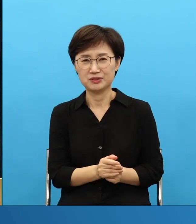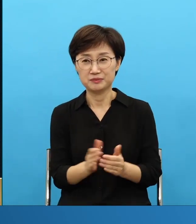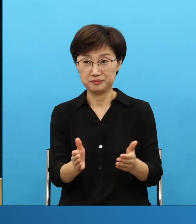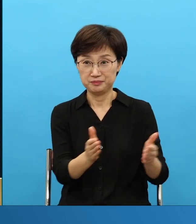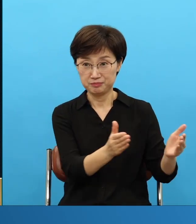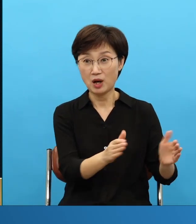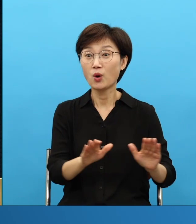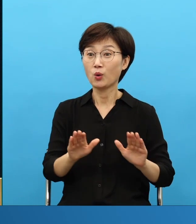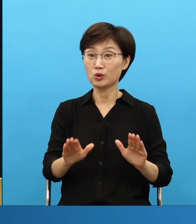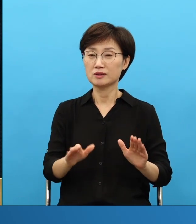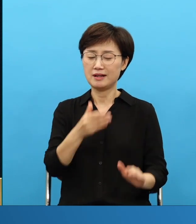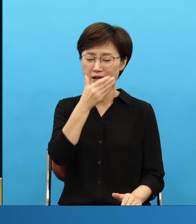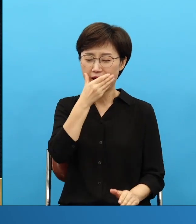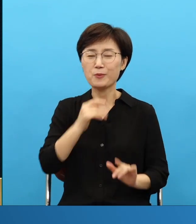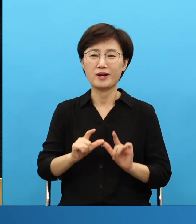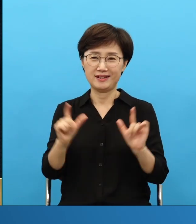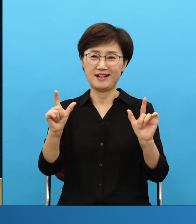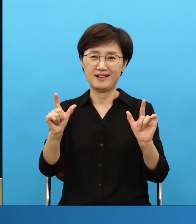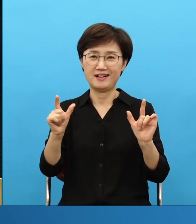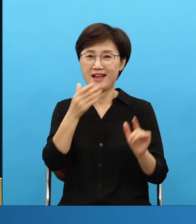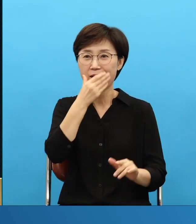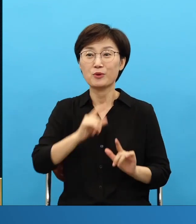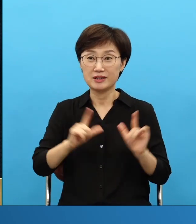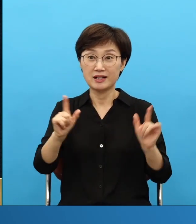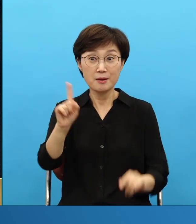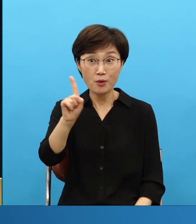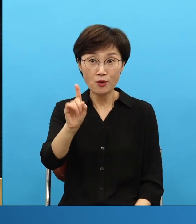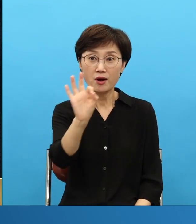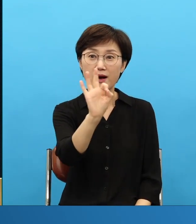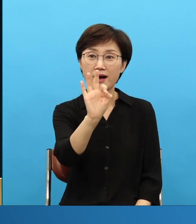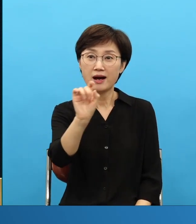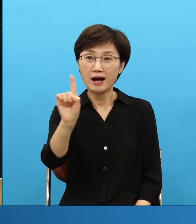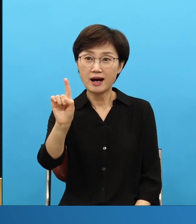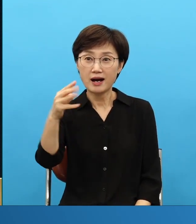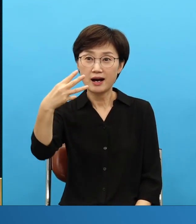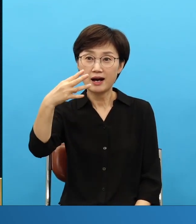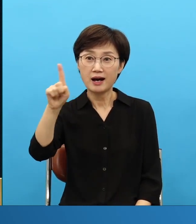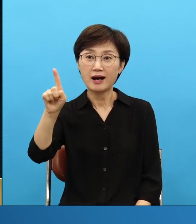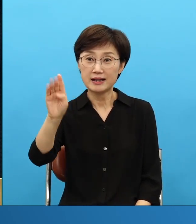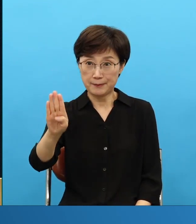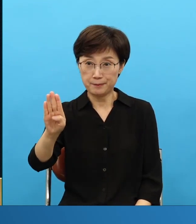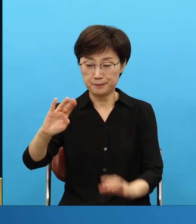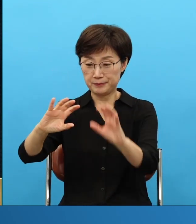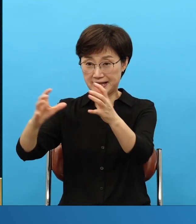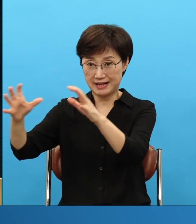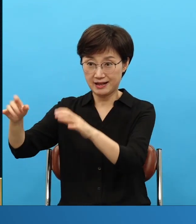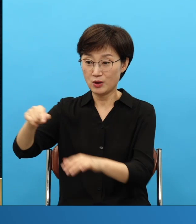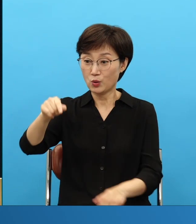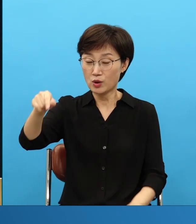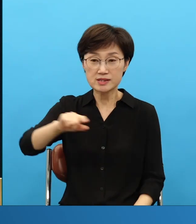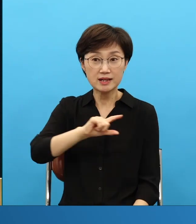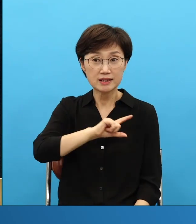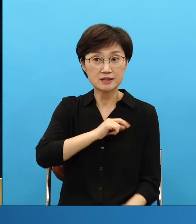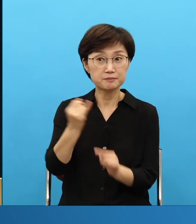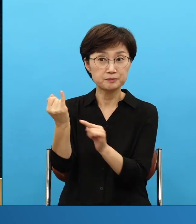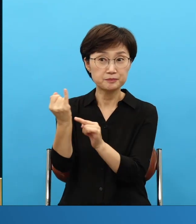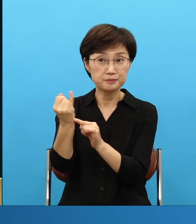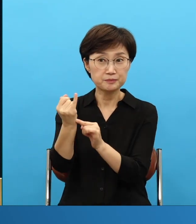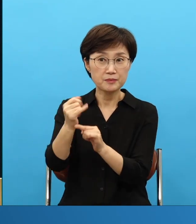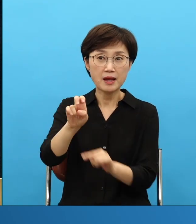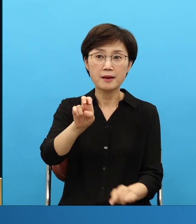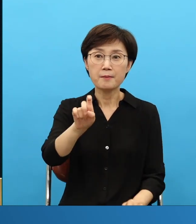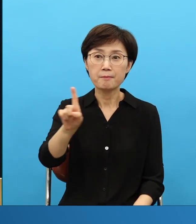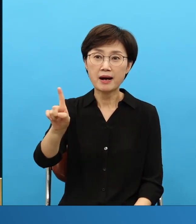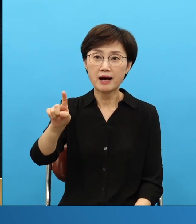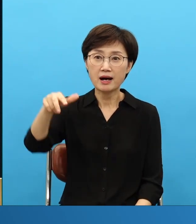very happy day. 요지 우리 아랍에서 마주드라고 하는 자매가 왔어요. Because a sister named